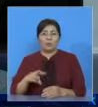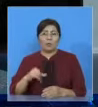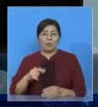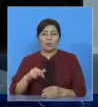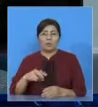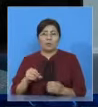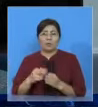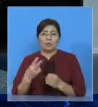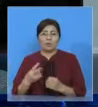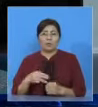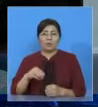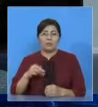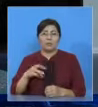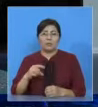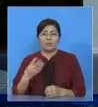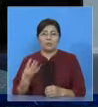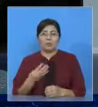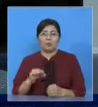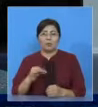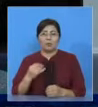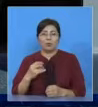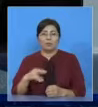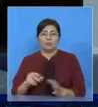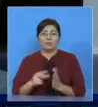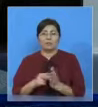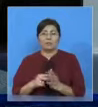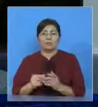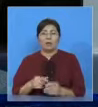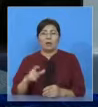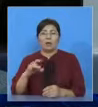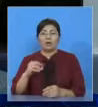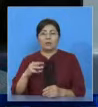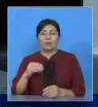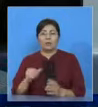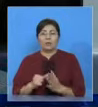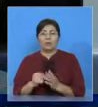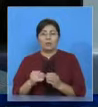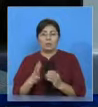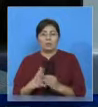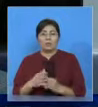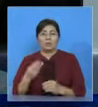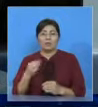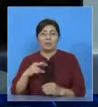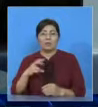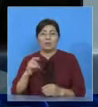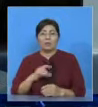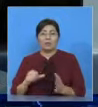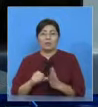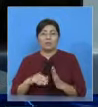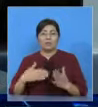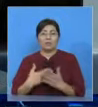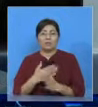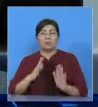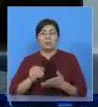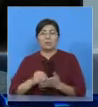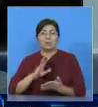ауданында 12 жағдай, Темір ауданында 4 жағдай, Ойыл ауданында 8 жағдай, Қарамтау ауданында 15 жағдай және Шалқар ауданында 6 жаңа жағдай